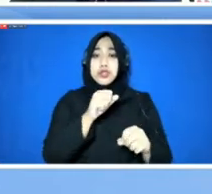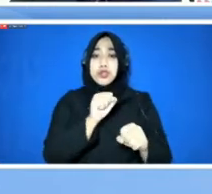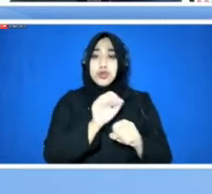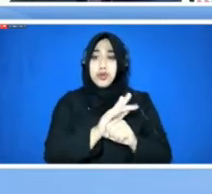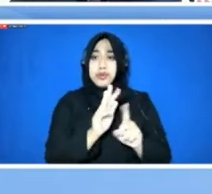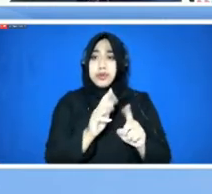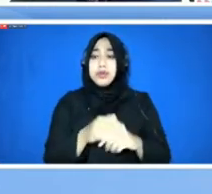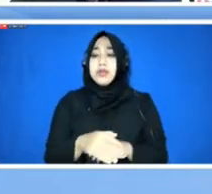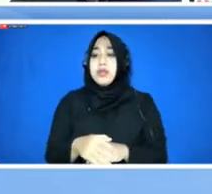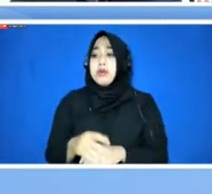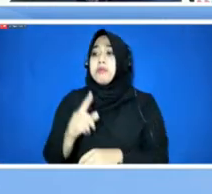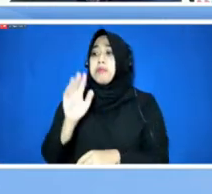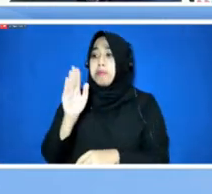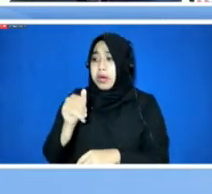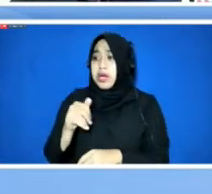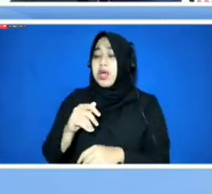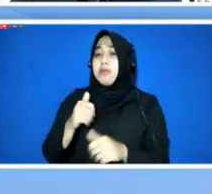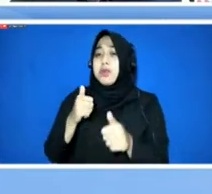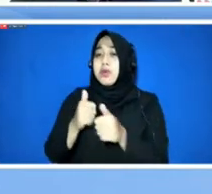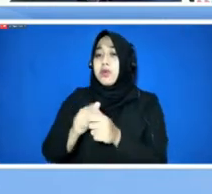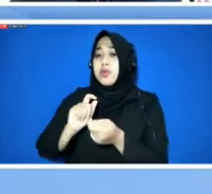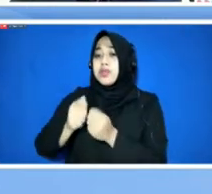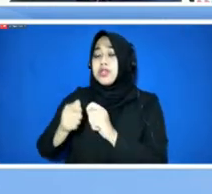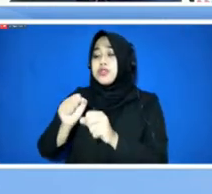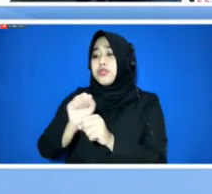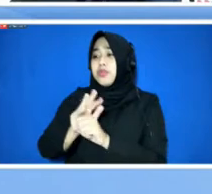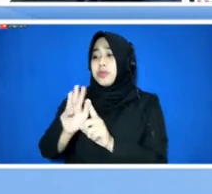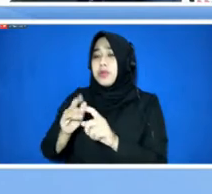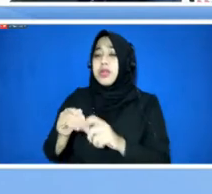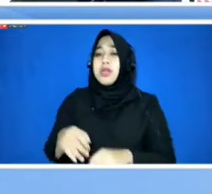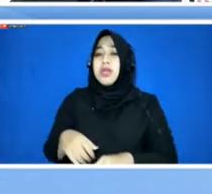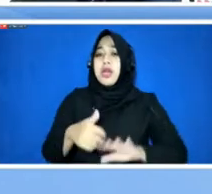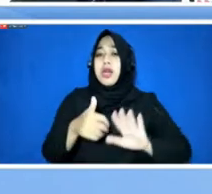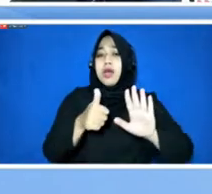responden sudah pernah mengikuti tes COVID-19 sebanyak